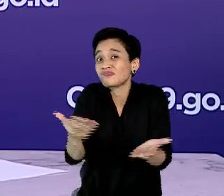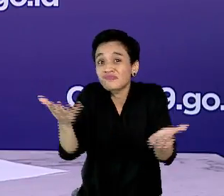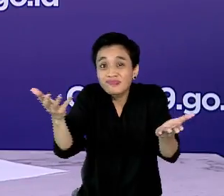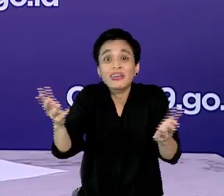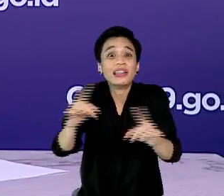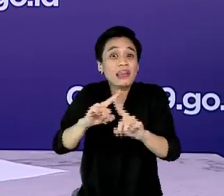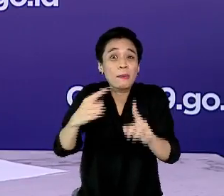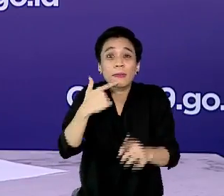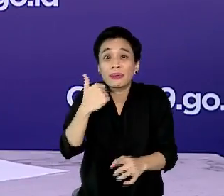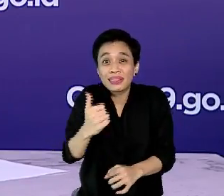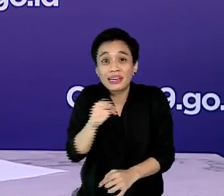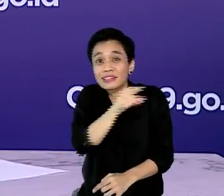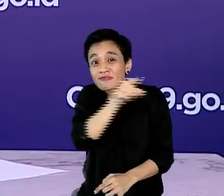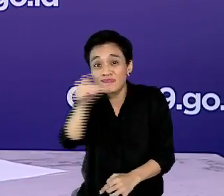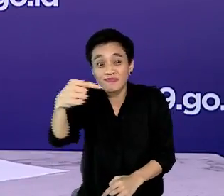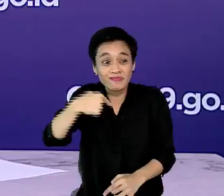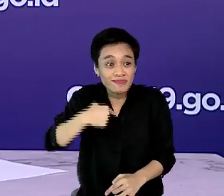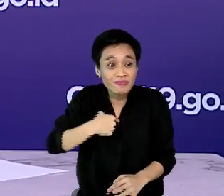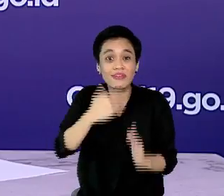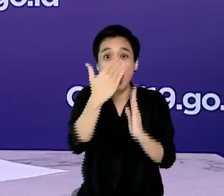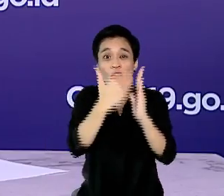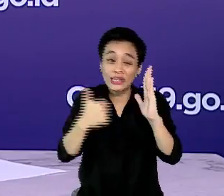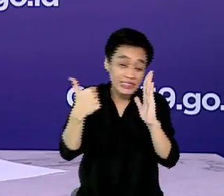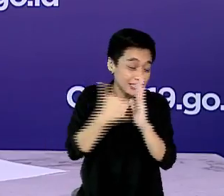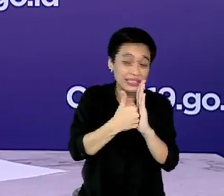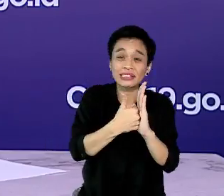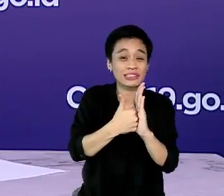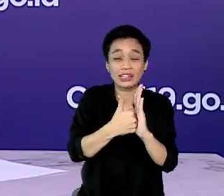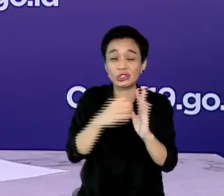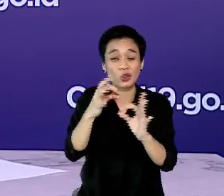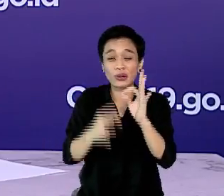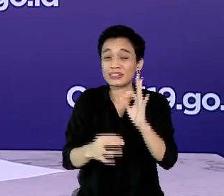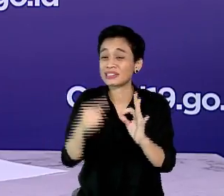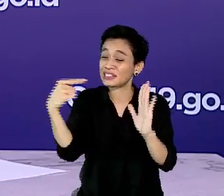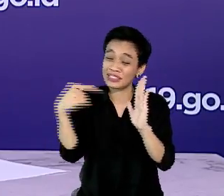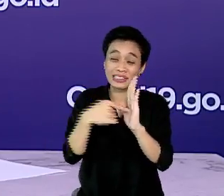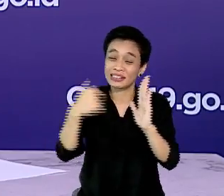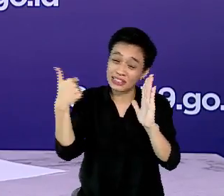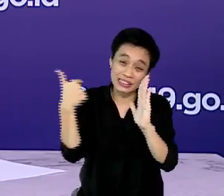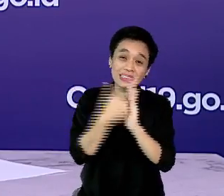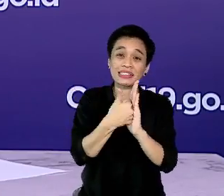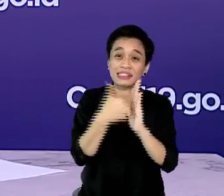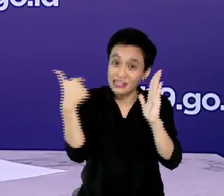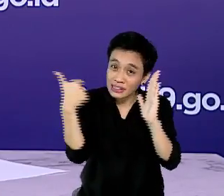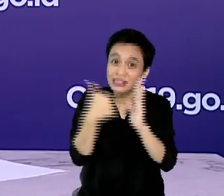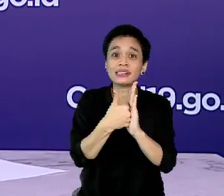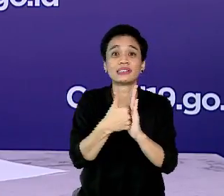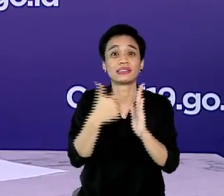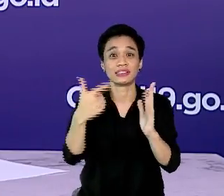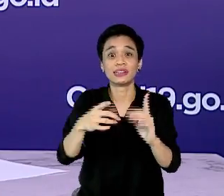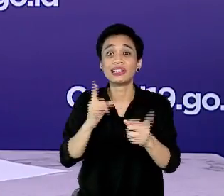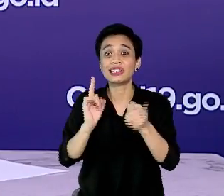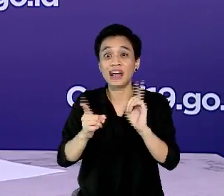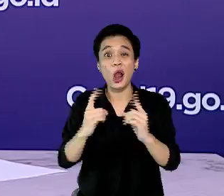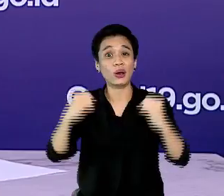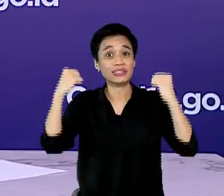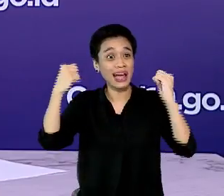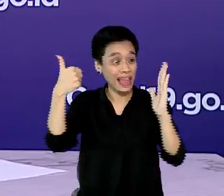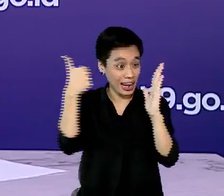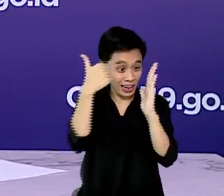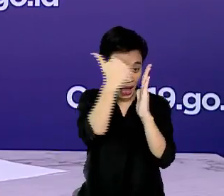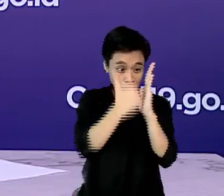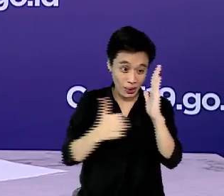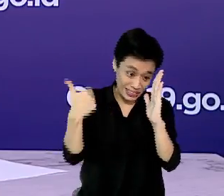ialah memperketat protokol kesehatan. Tidak ada jalan lain karena dengan itulah kita dapat memutus rantai penularan